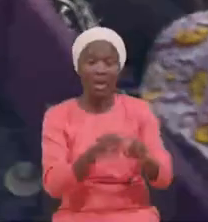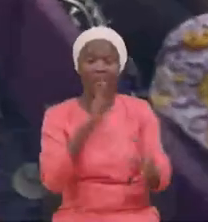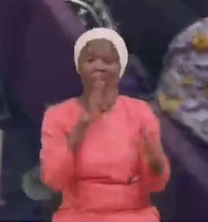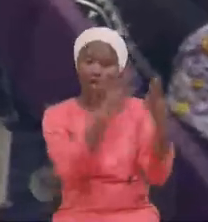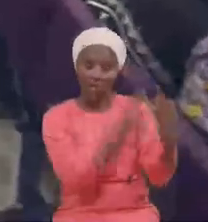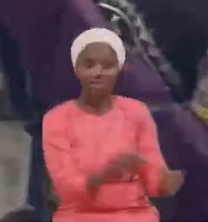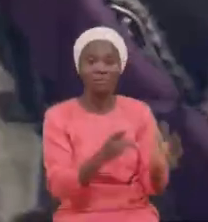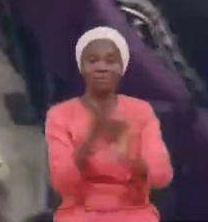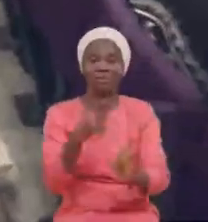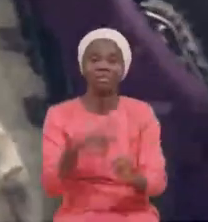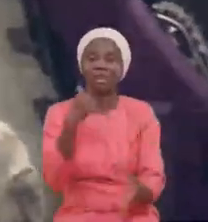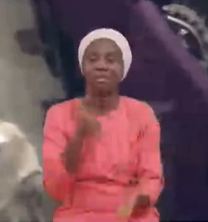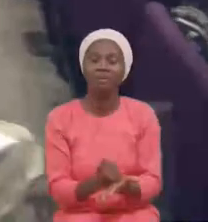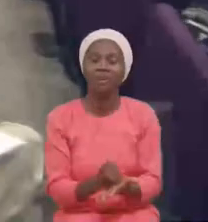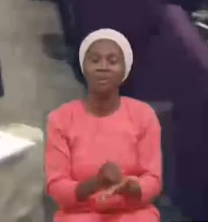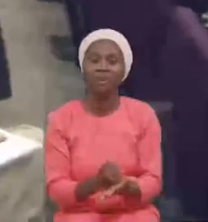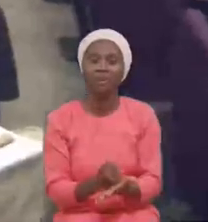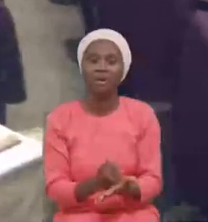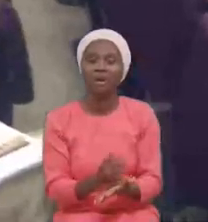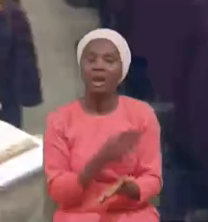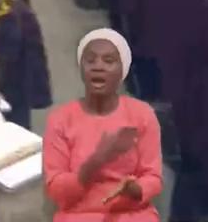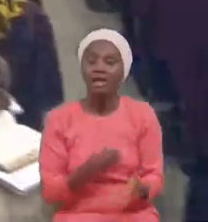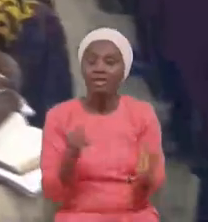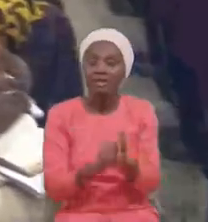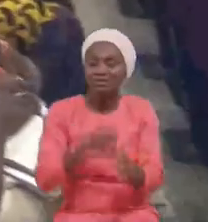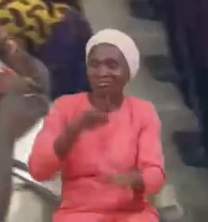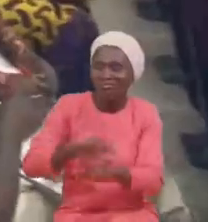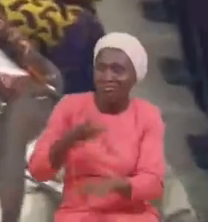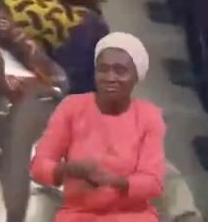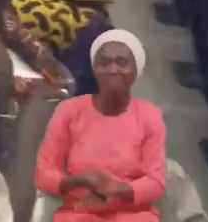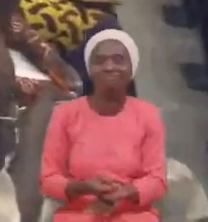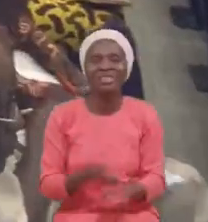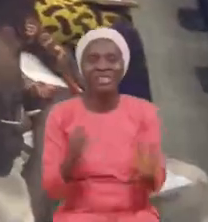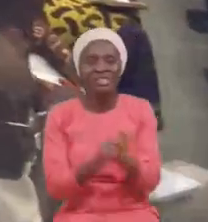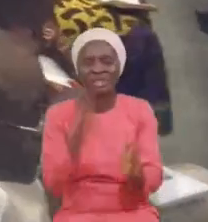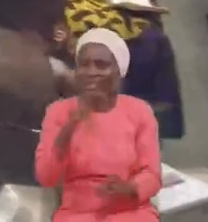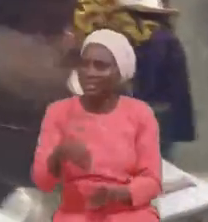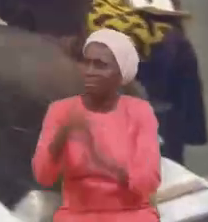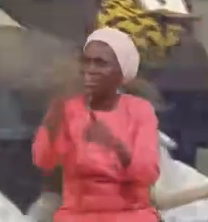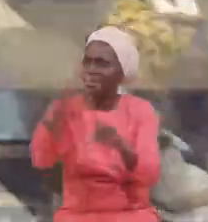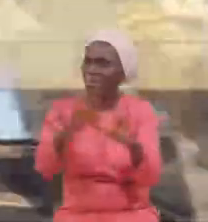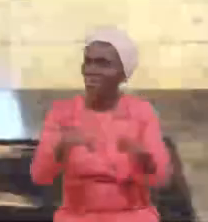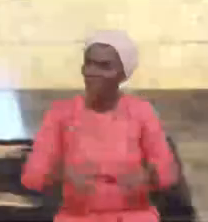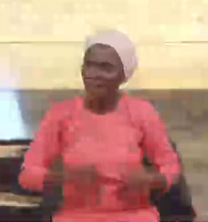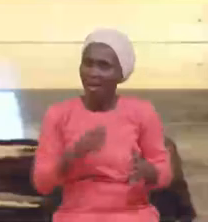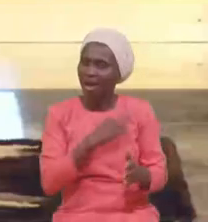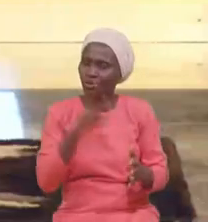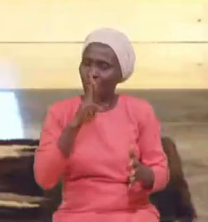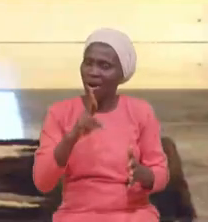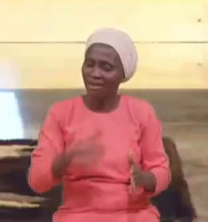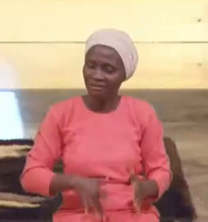les problèmes matrimoniaux réglés au nom de Jésus. Et la difficulté là qui est particulière et